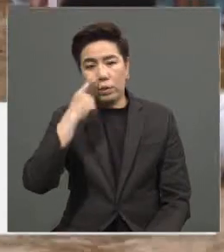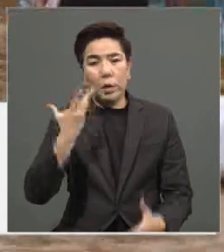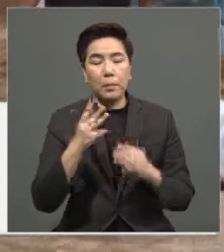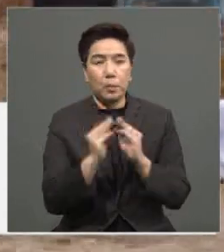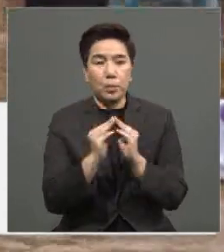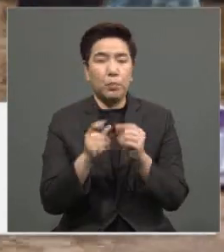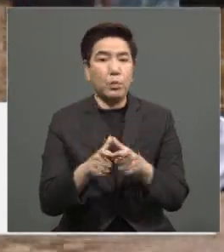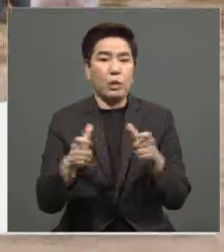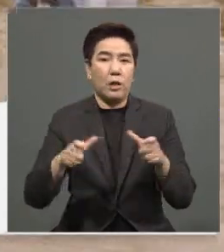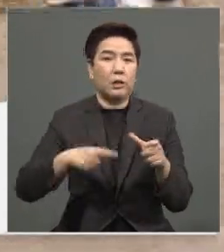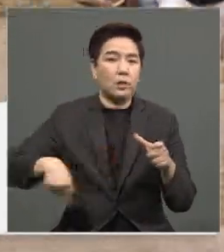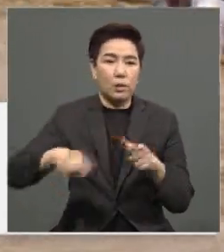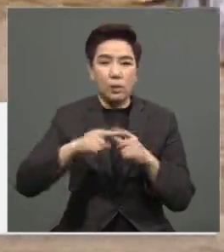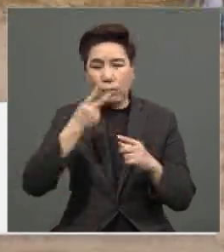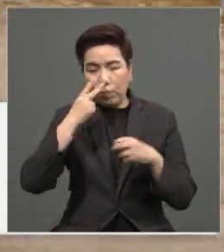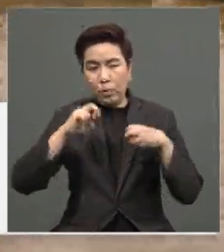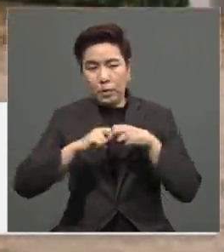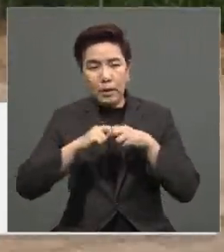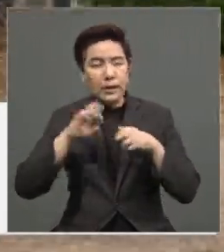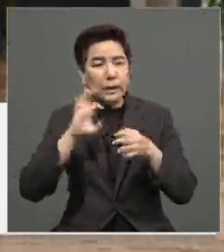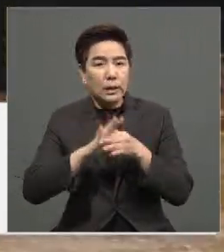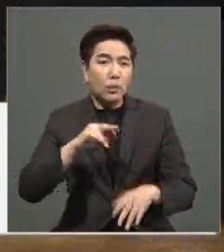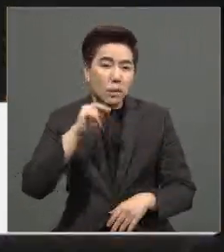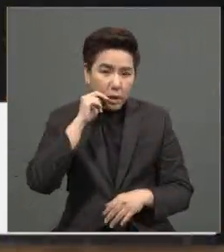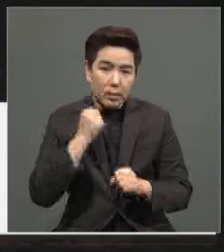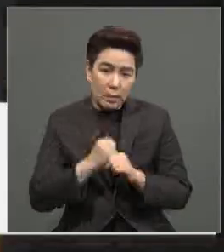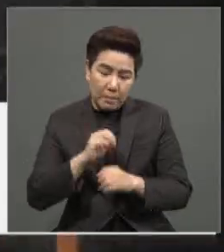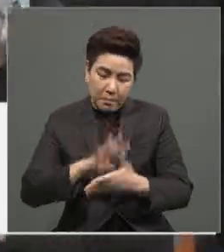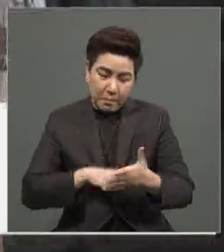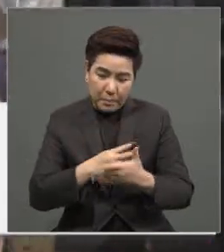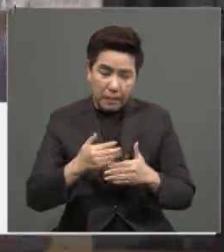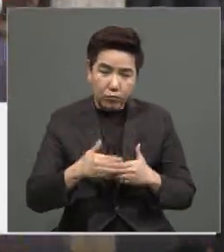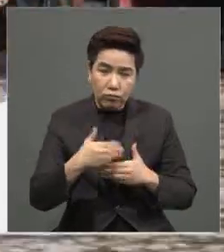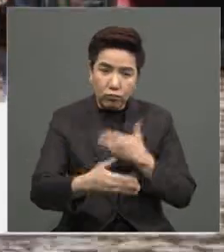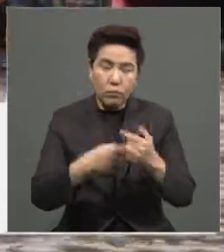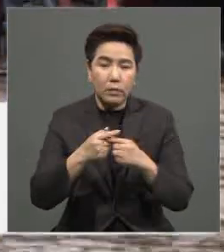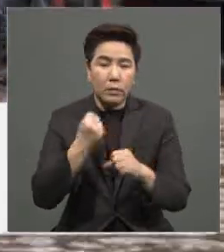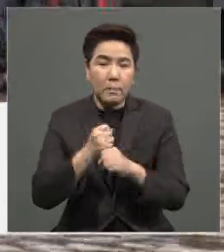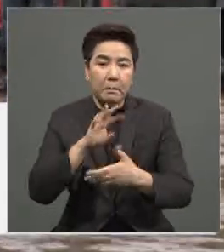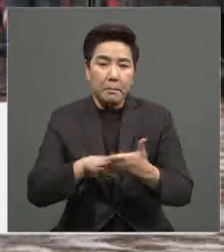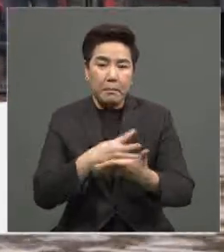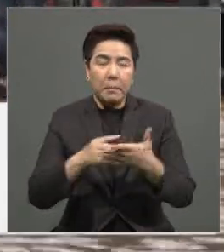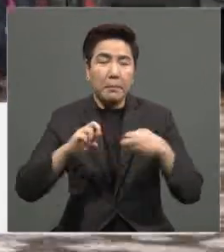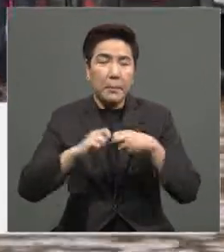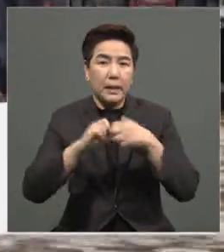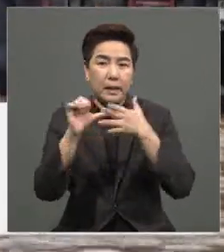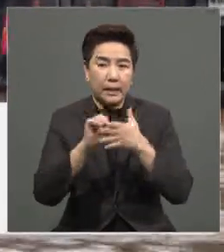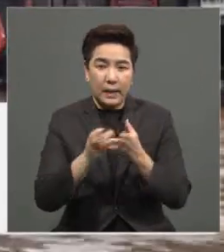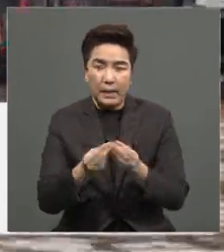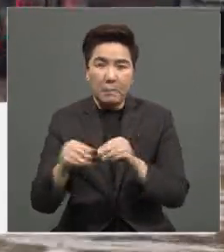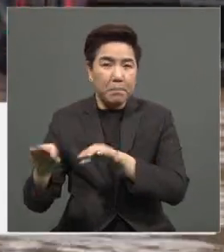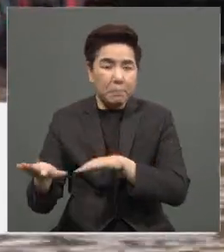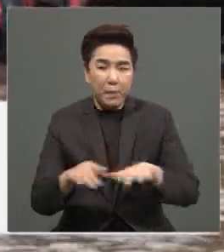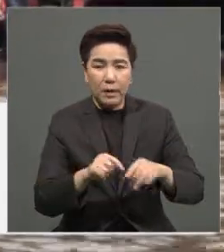สปชชุดใหญ่ติดตามสถานการณ์น้ำแล้วก็เร่งรัดขับเคลื่อนแผนงานโดยเฉพาะแผนการแก้ไขปัญหาน้ำท่วมและดินโคลน